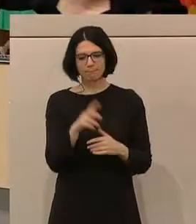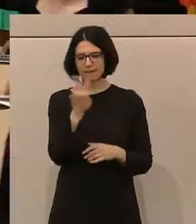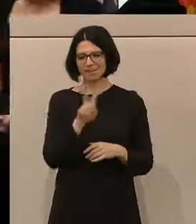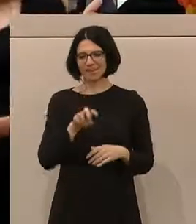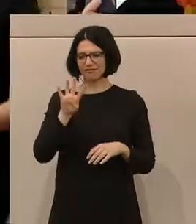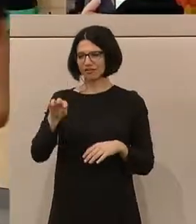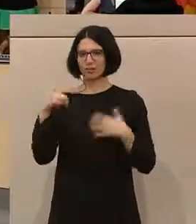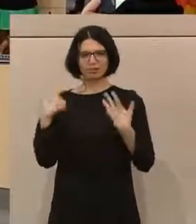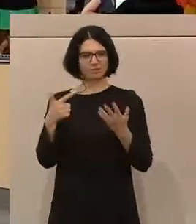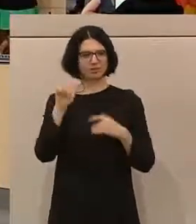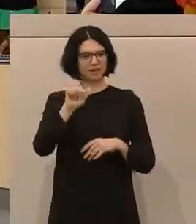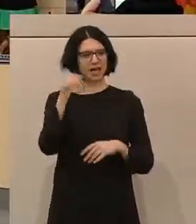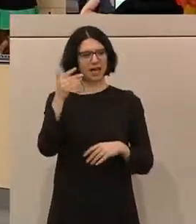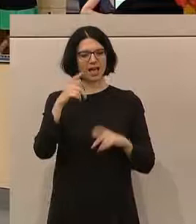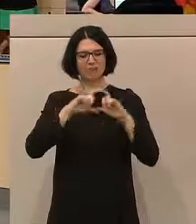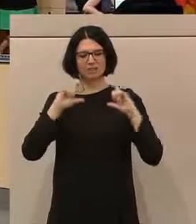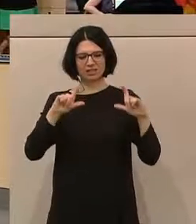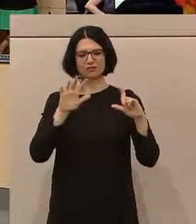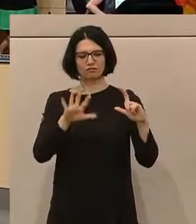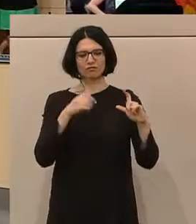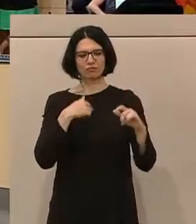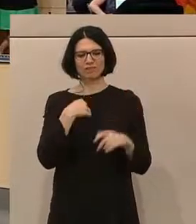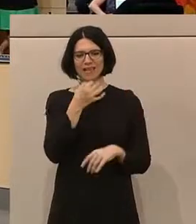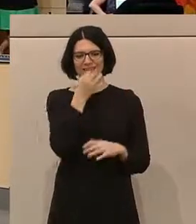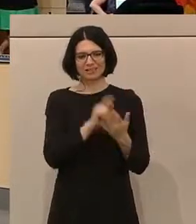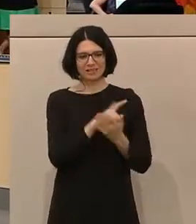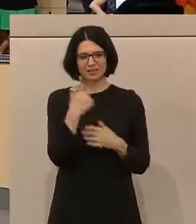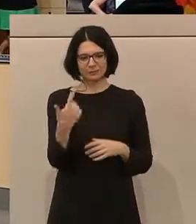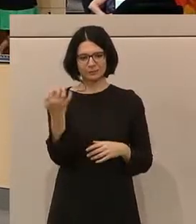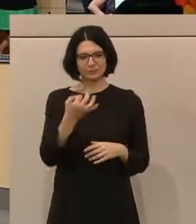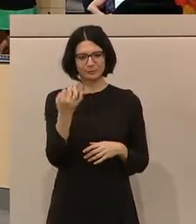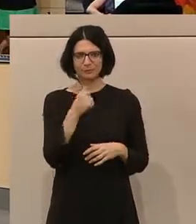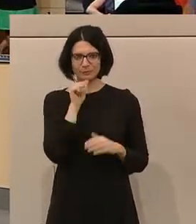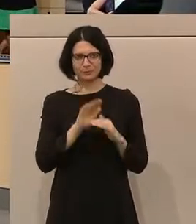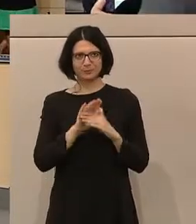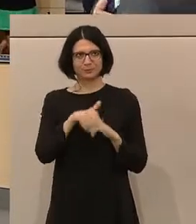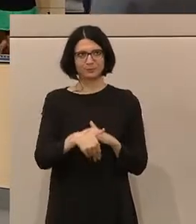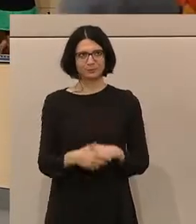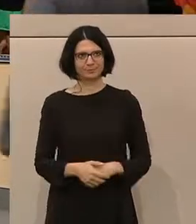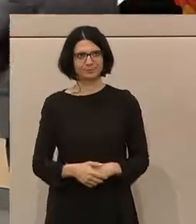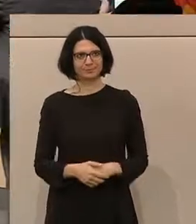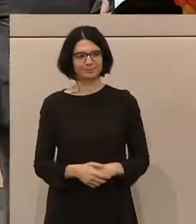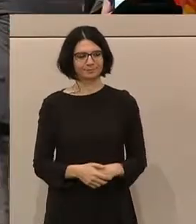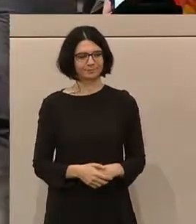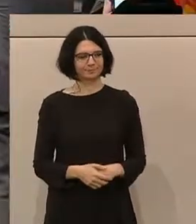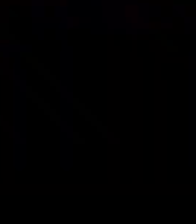zum Thema Antidiskriminierung. Aber jetzt zunächst, wie gesagt, zur dringlichen Anfrage der NEOS zum Thema Zentralmatura.